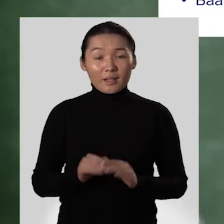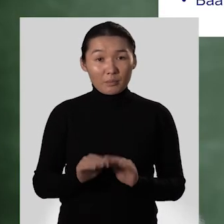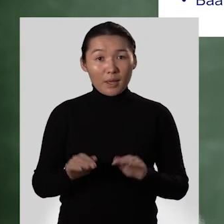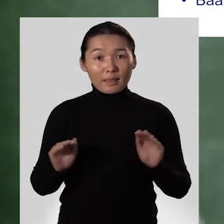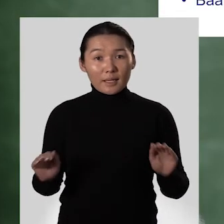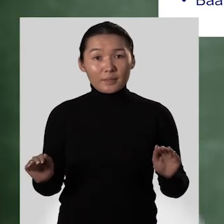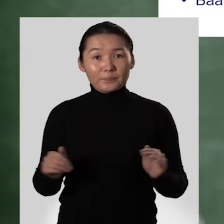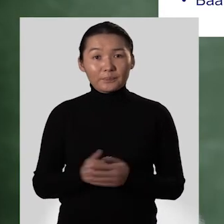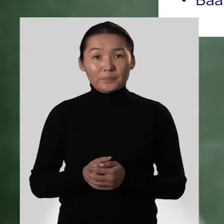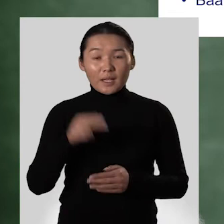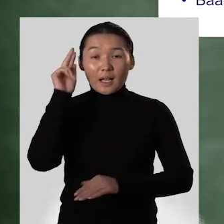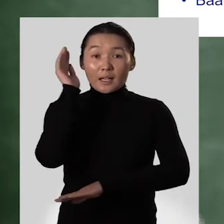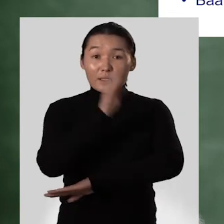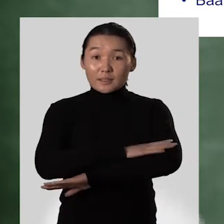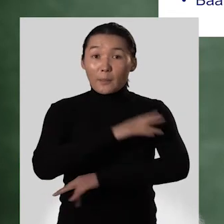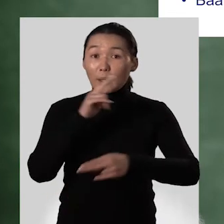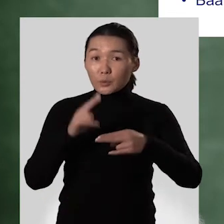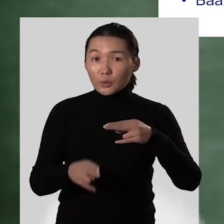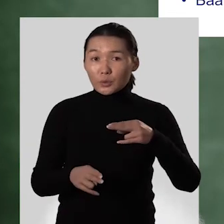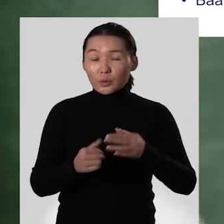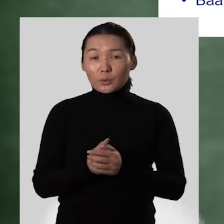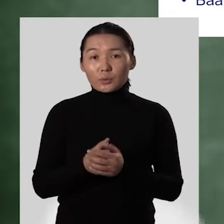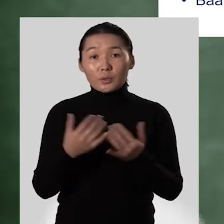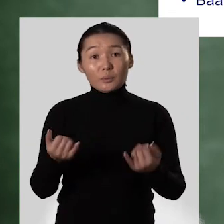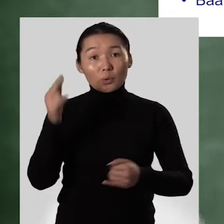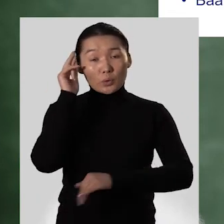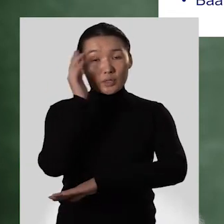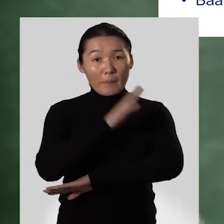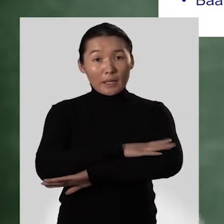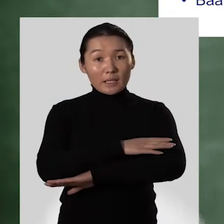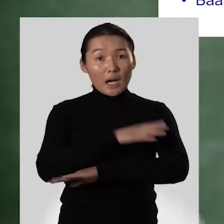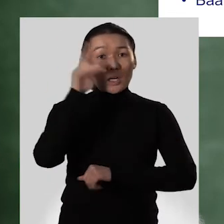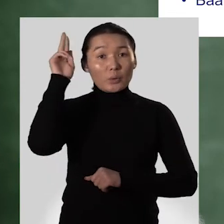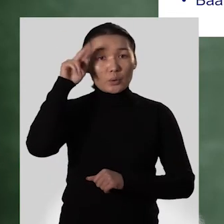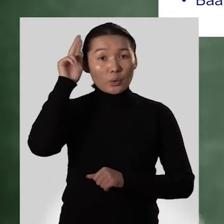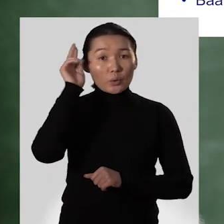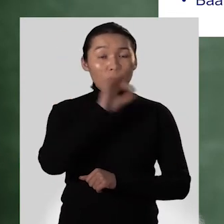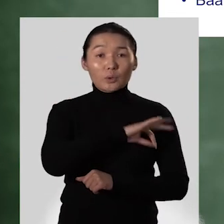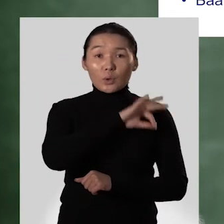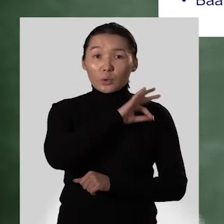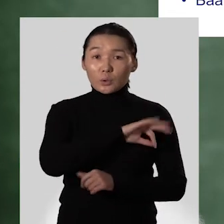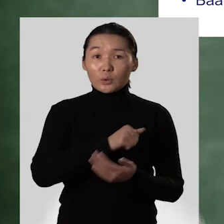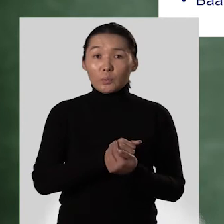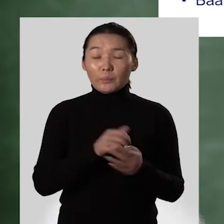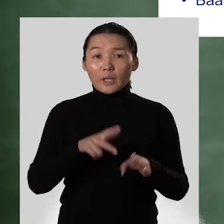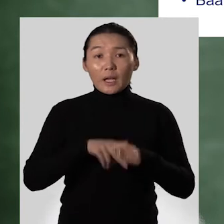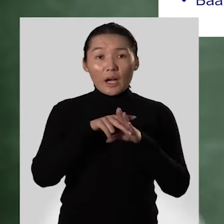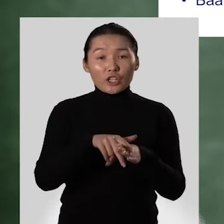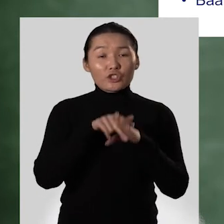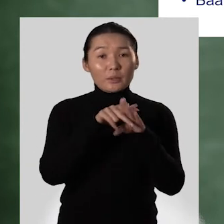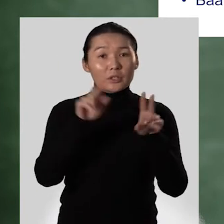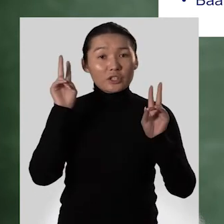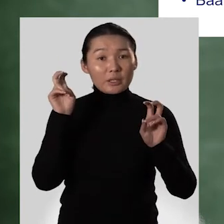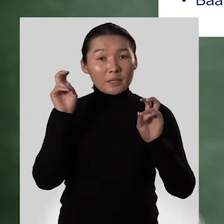Балдар, сабак бүткөндөн кийин бүгүнкү сабактагы үйрөнгөнүңөрдү колдонуп, ат чабыш